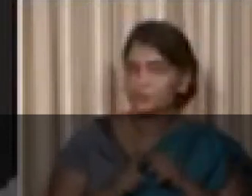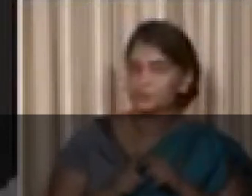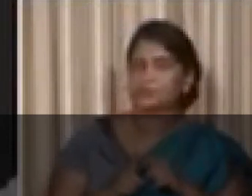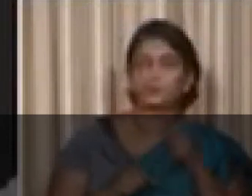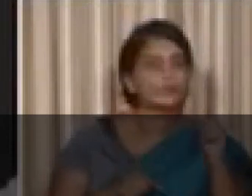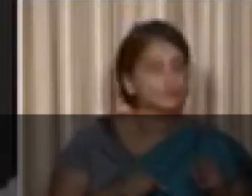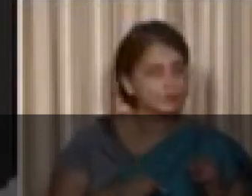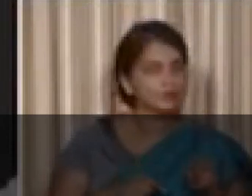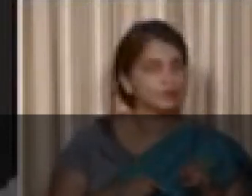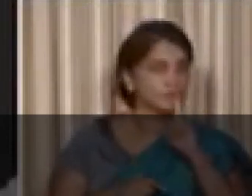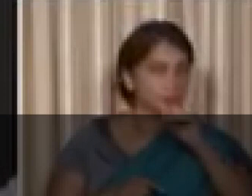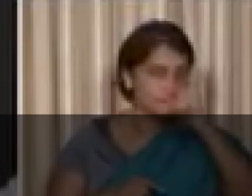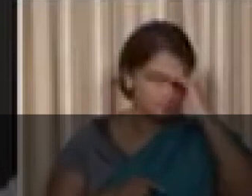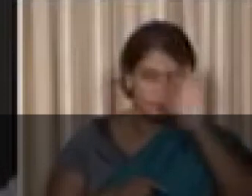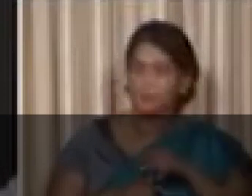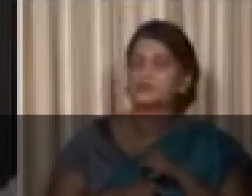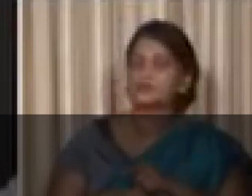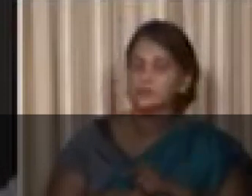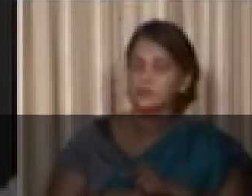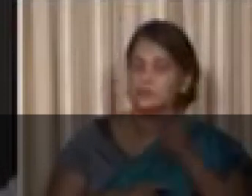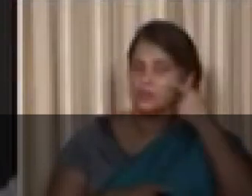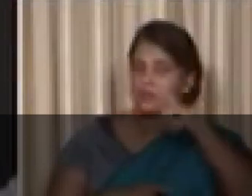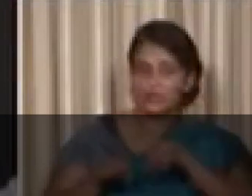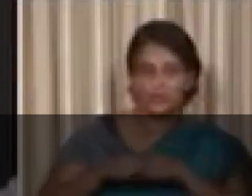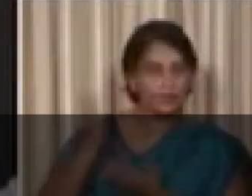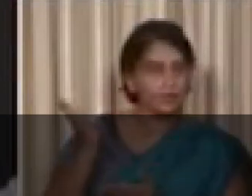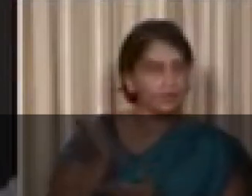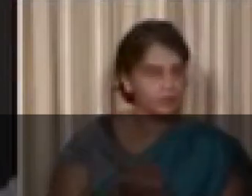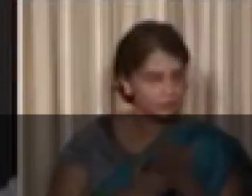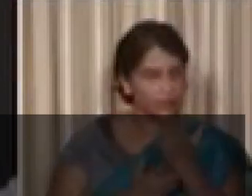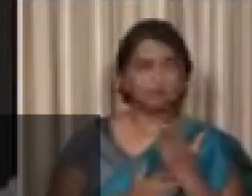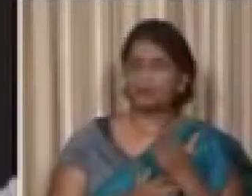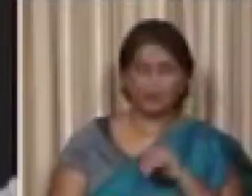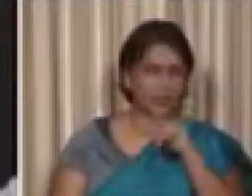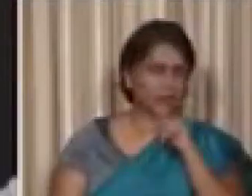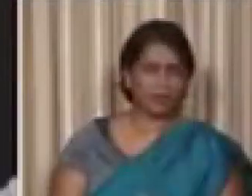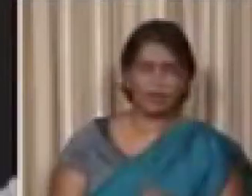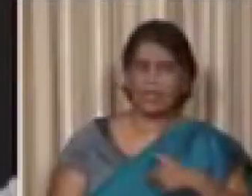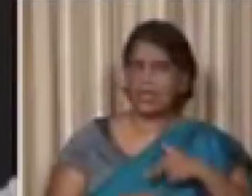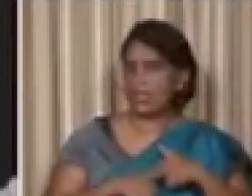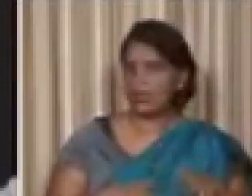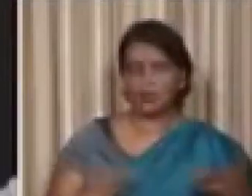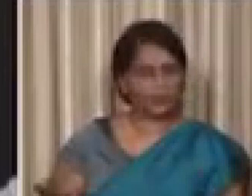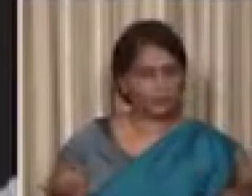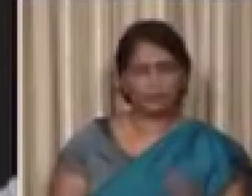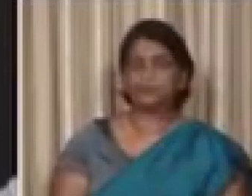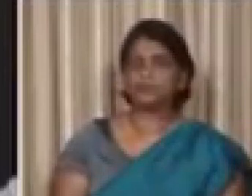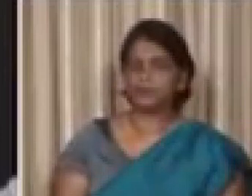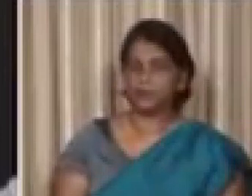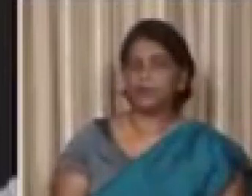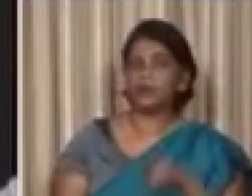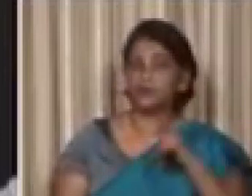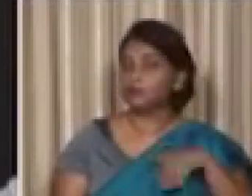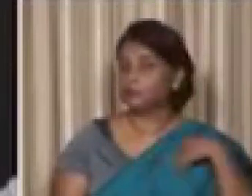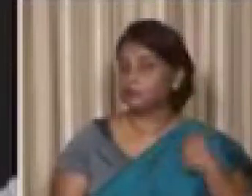මේ කතානායකතුමාට ගේන විශ්වාස මංගයක් ගේන්න කිසිම පදනමක් නැහැ මේ කාරණය සම්බන්ධව ගත්තොත්. ඒකට